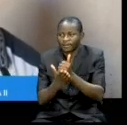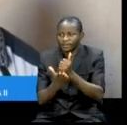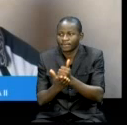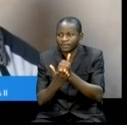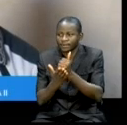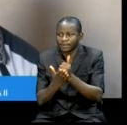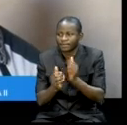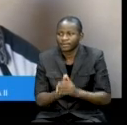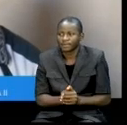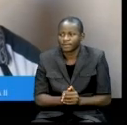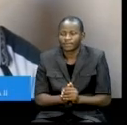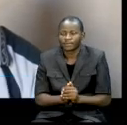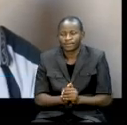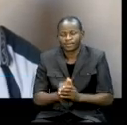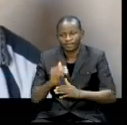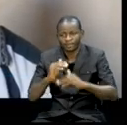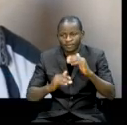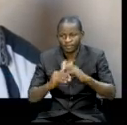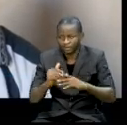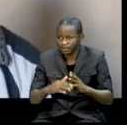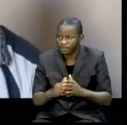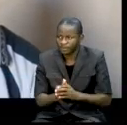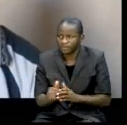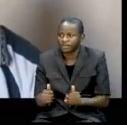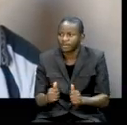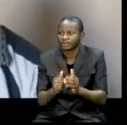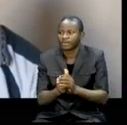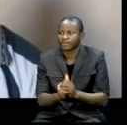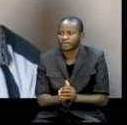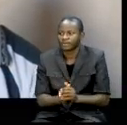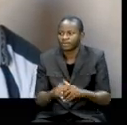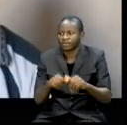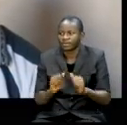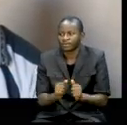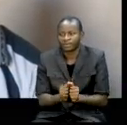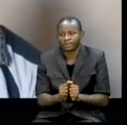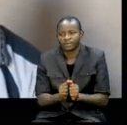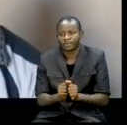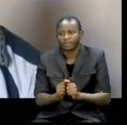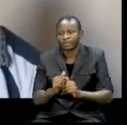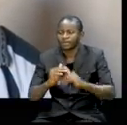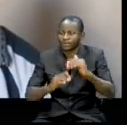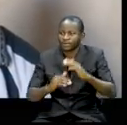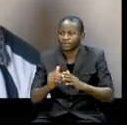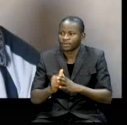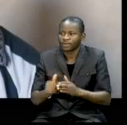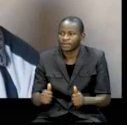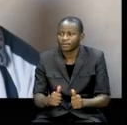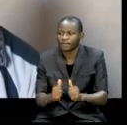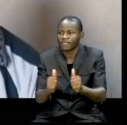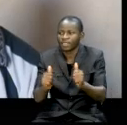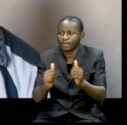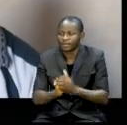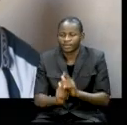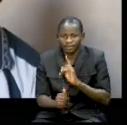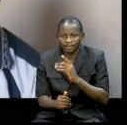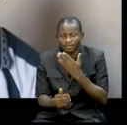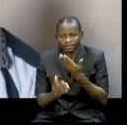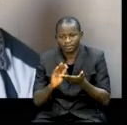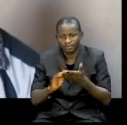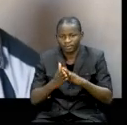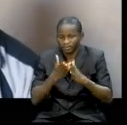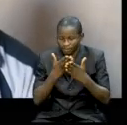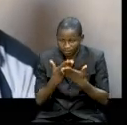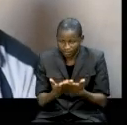Kasangounou suite au problème de l'insécurité que nous avions dans les temps. Pour le moment, quand même, on est en train de combattre, raison pour laquelle on est